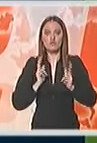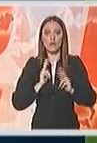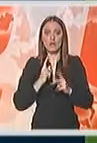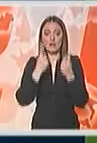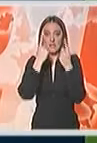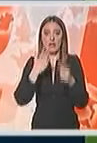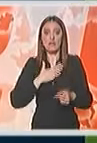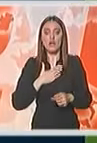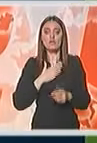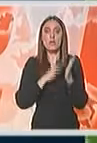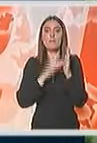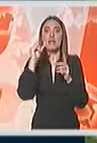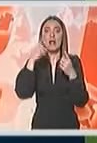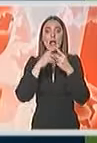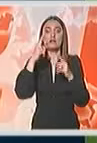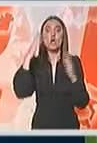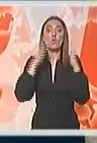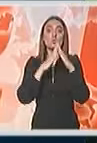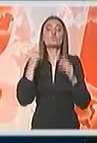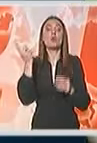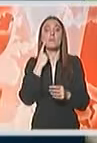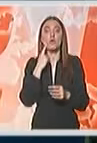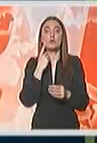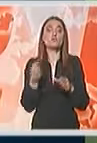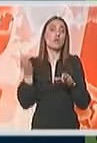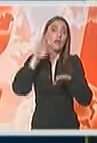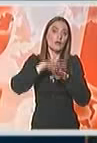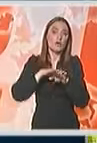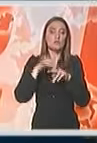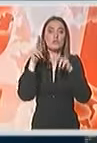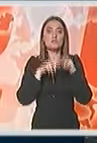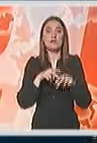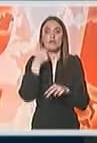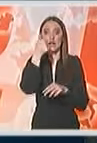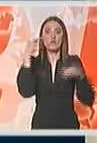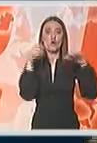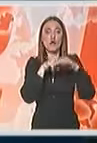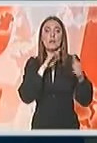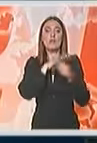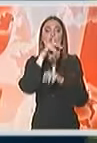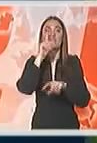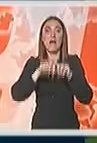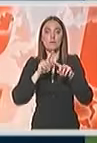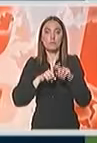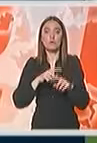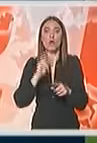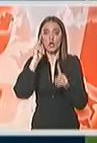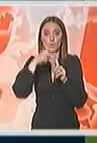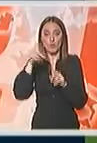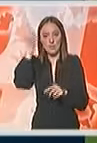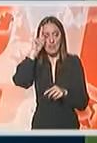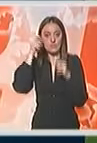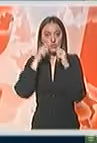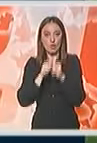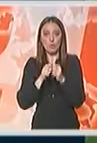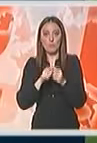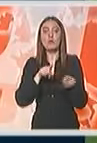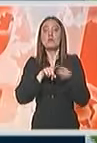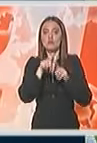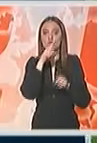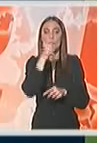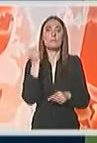našeg Milana Jovanovića kod kuće će pokušati da nadoknadi nedostatak od jednog gola protiv Hamburga, dok će drugi nemački klub Wolfsburg to